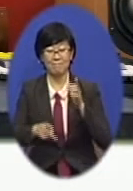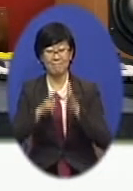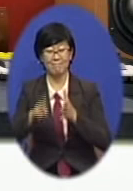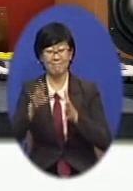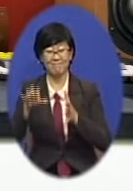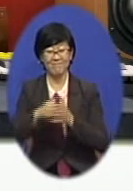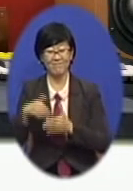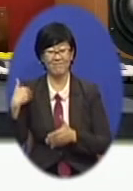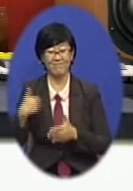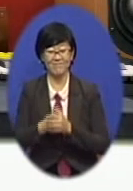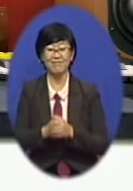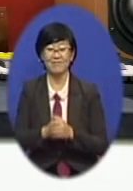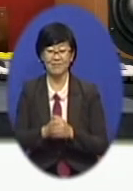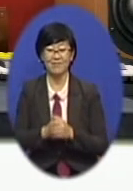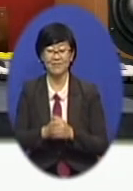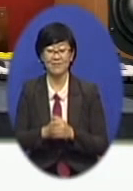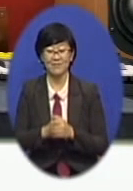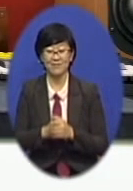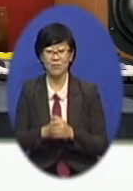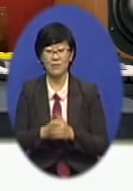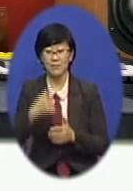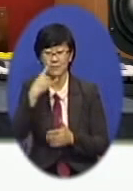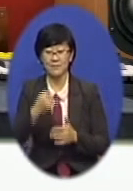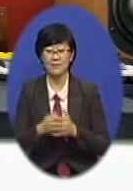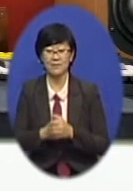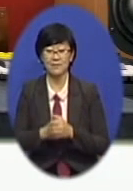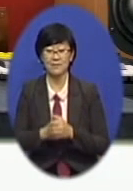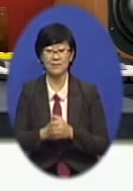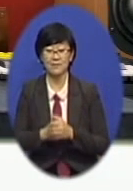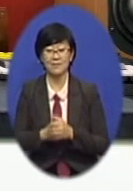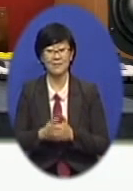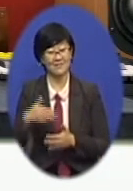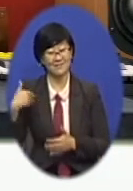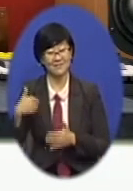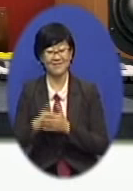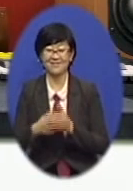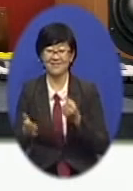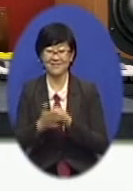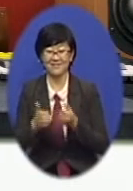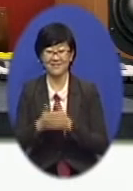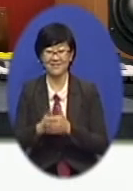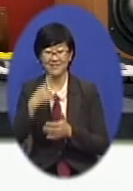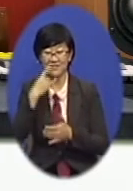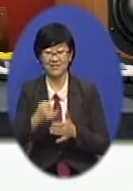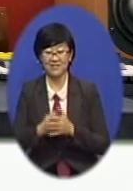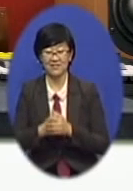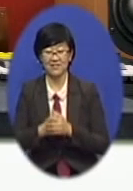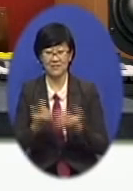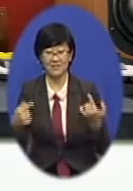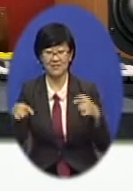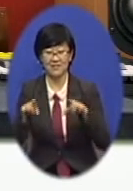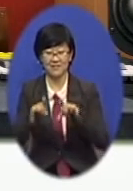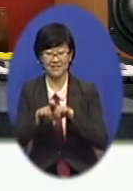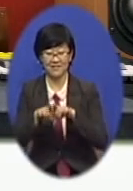될지 모르고 네. 그래도 어머니 될지 안 될지 모르나 뭐 아나 어머님이